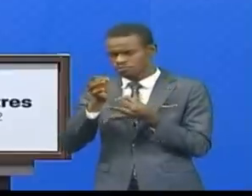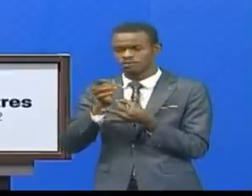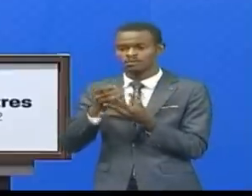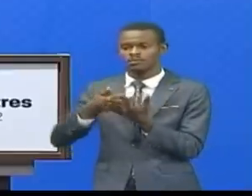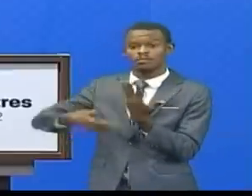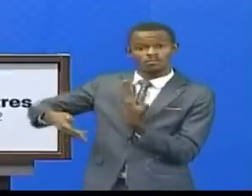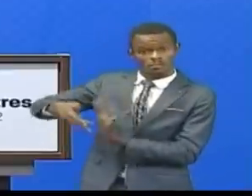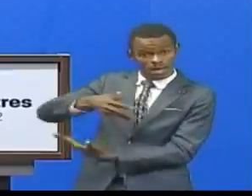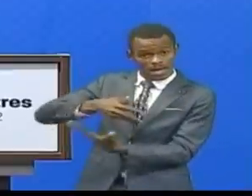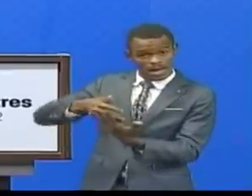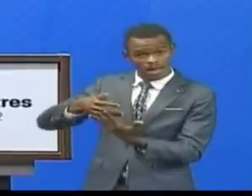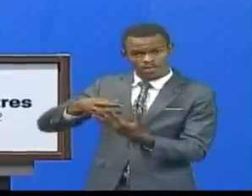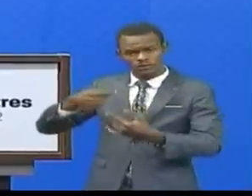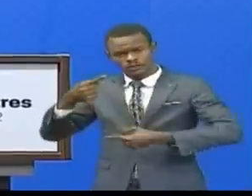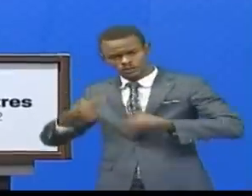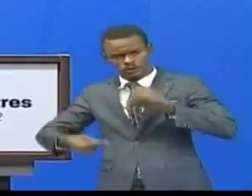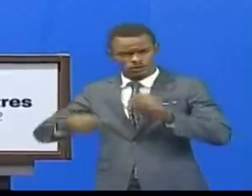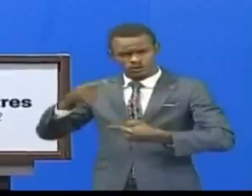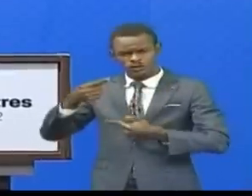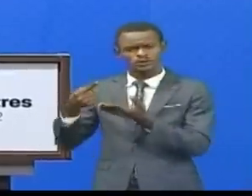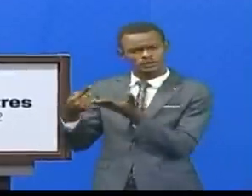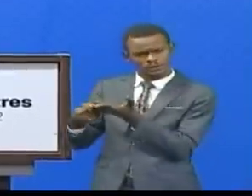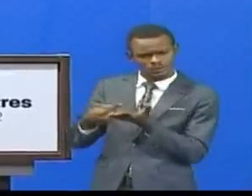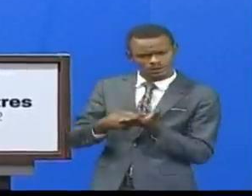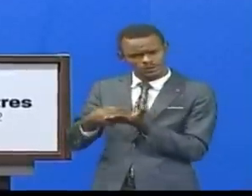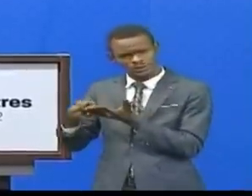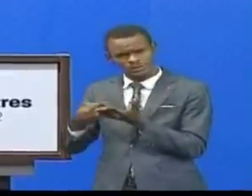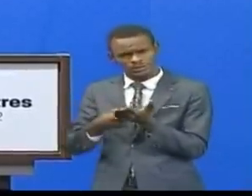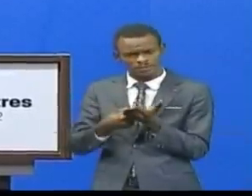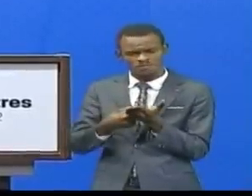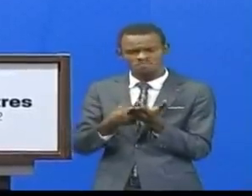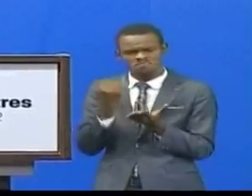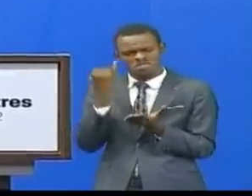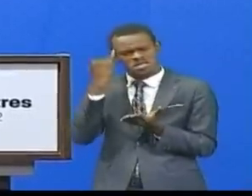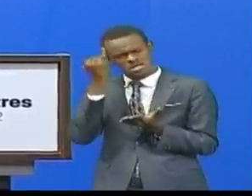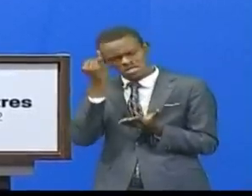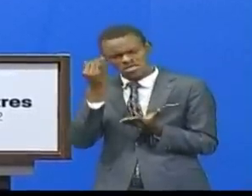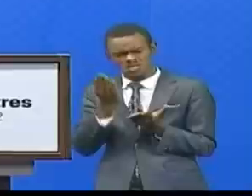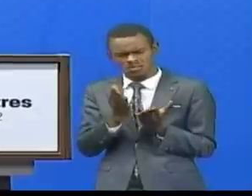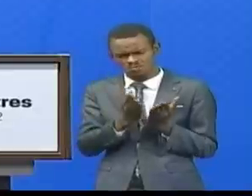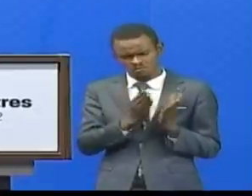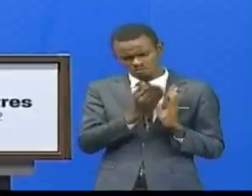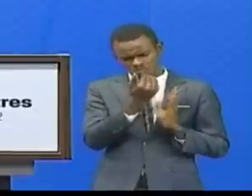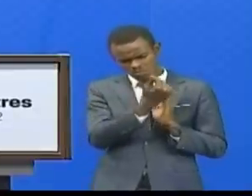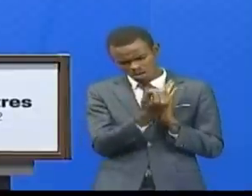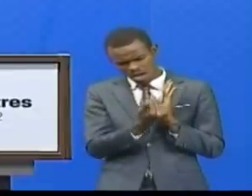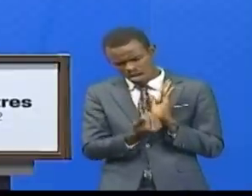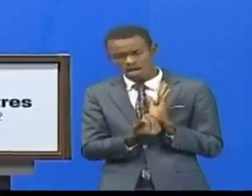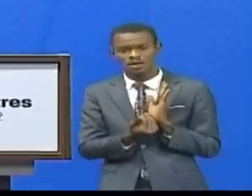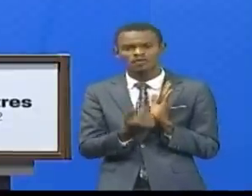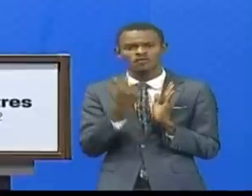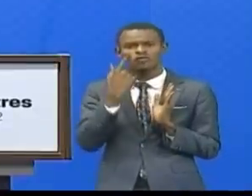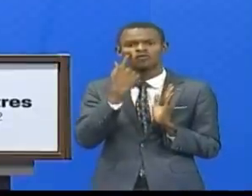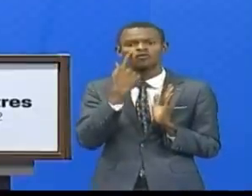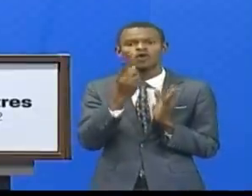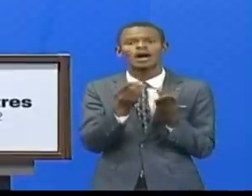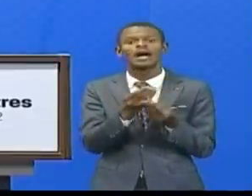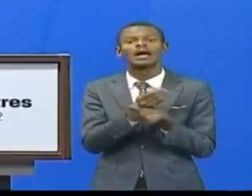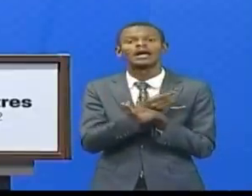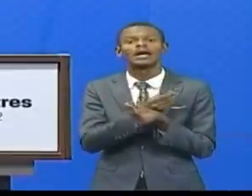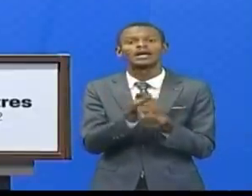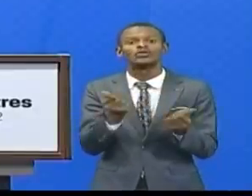clés, de développer un plan et de convenir des priorités et positions pour